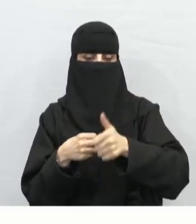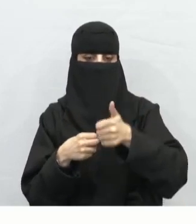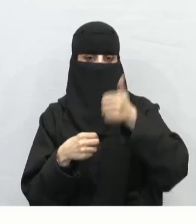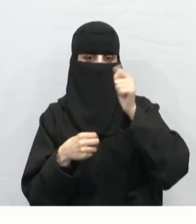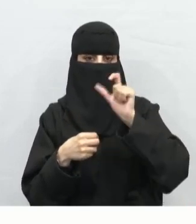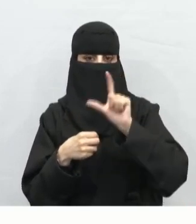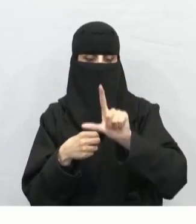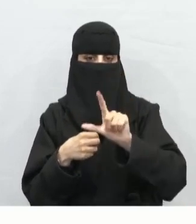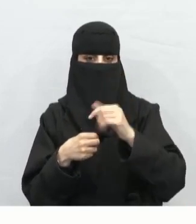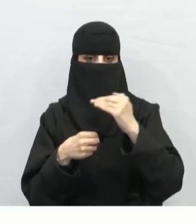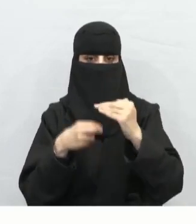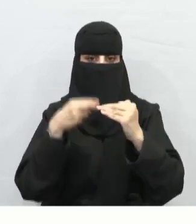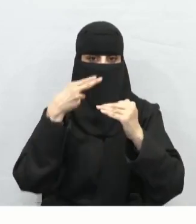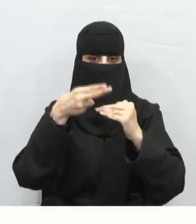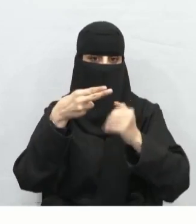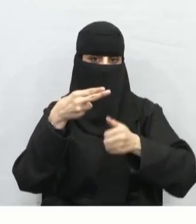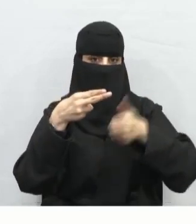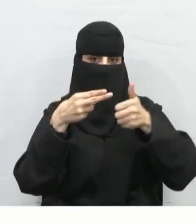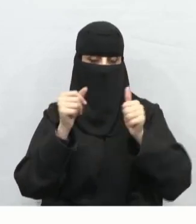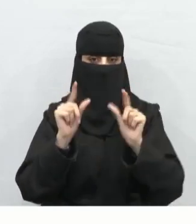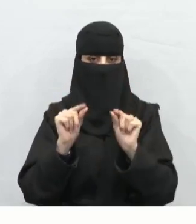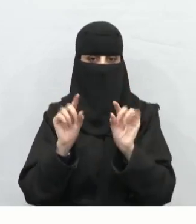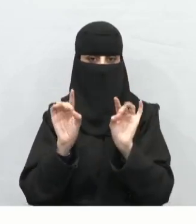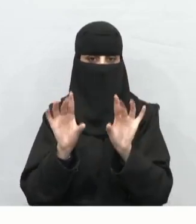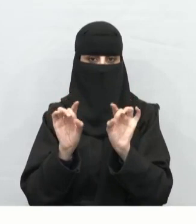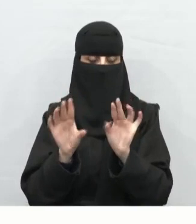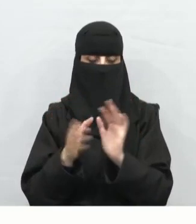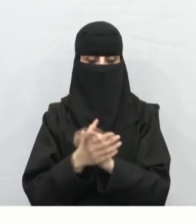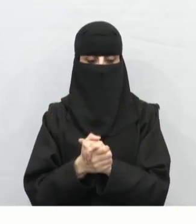احسنتم وبارك الله فيكم كما في كلمه